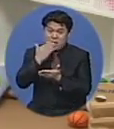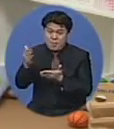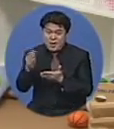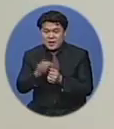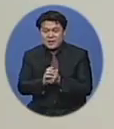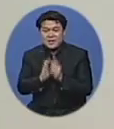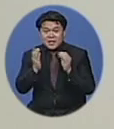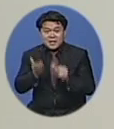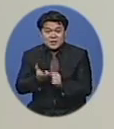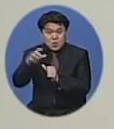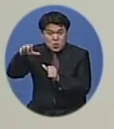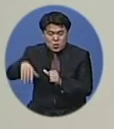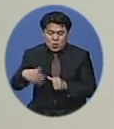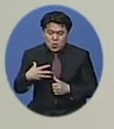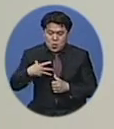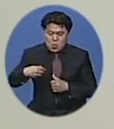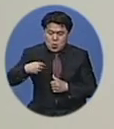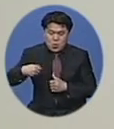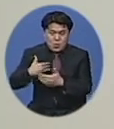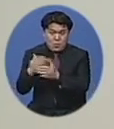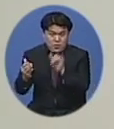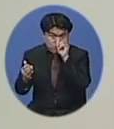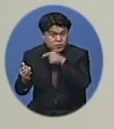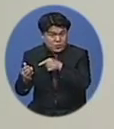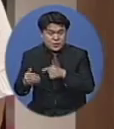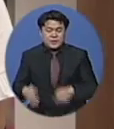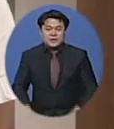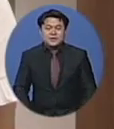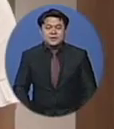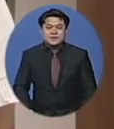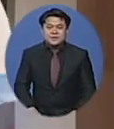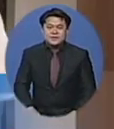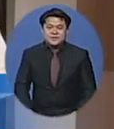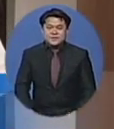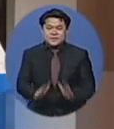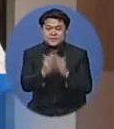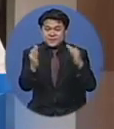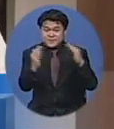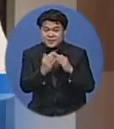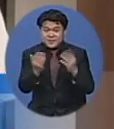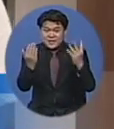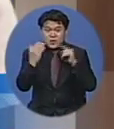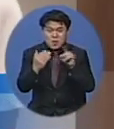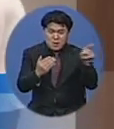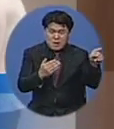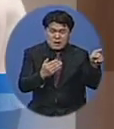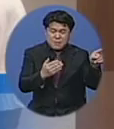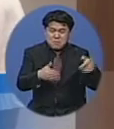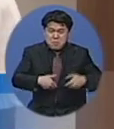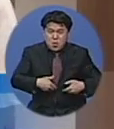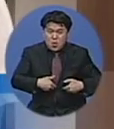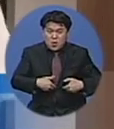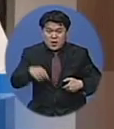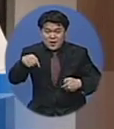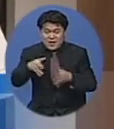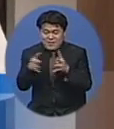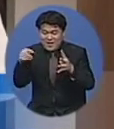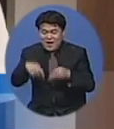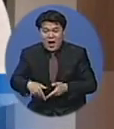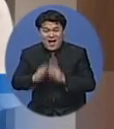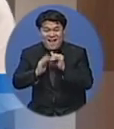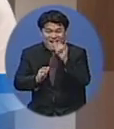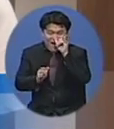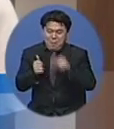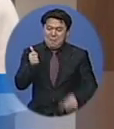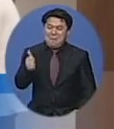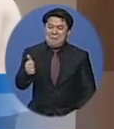육아 나눔터와 수유실도 함께 문을 열었습니다. 도서관은 학교에서만 이용할 수 있는데 아파트에서 이게